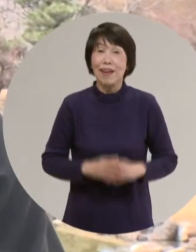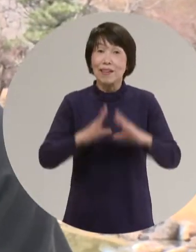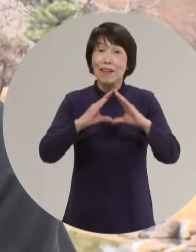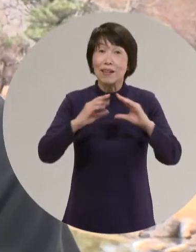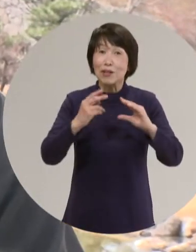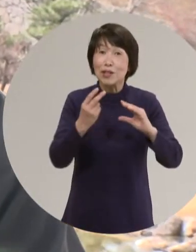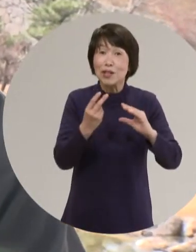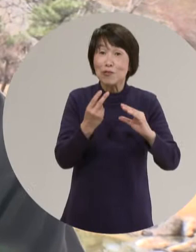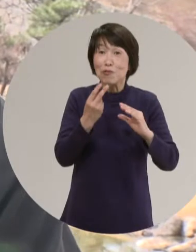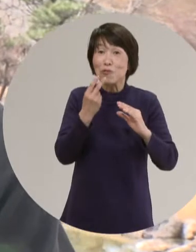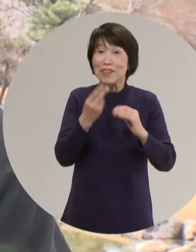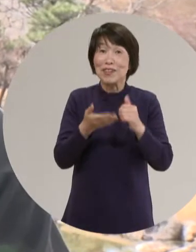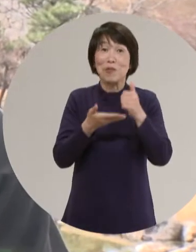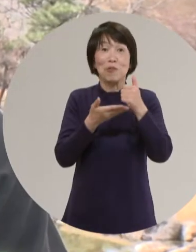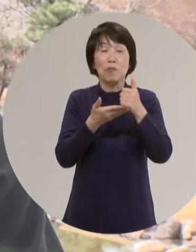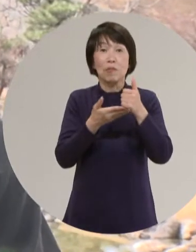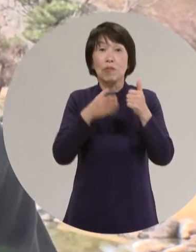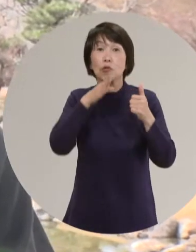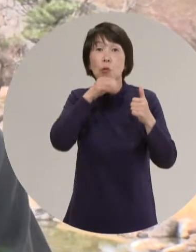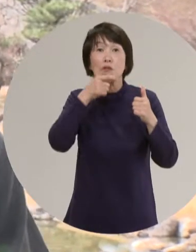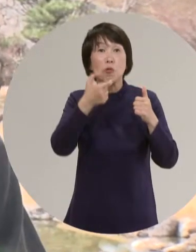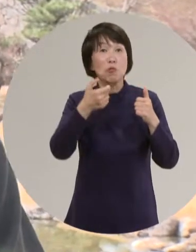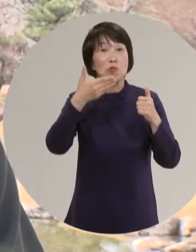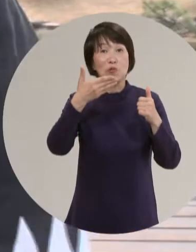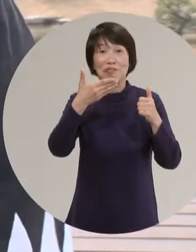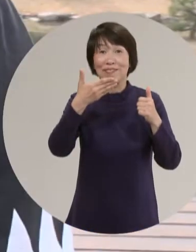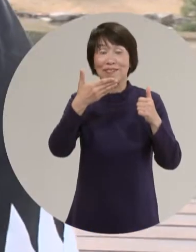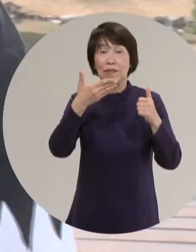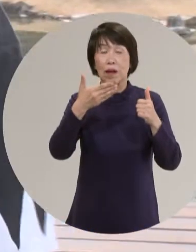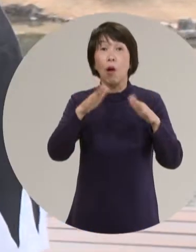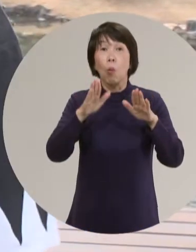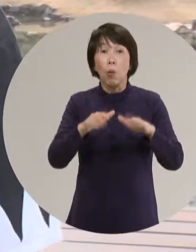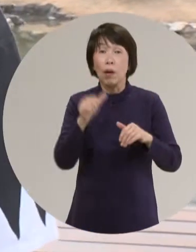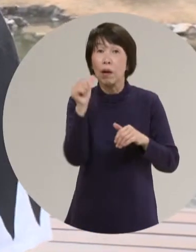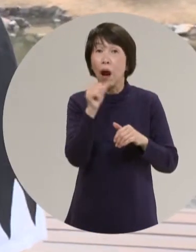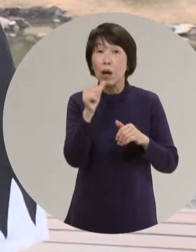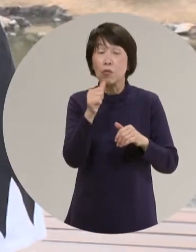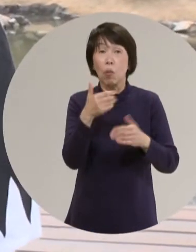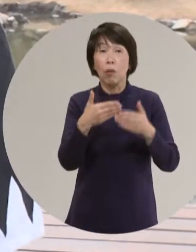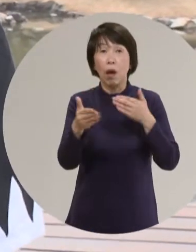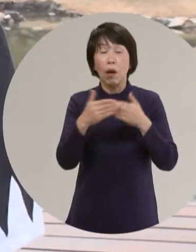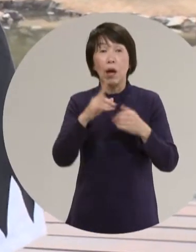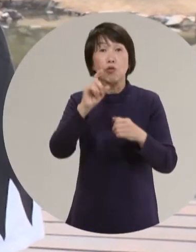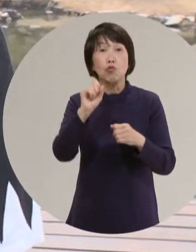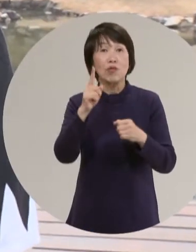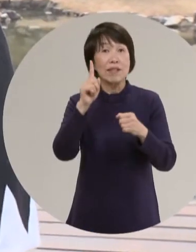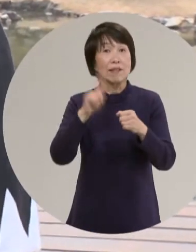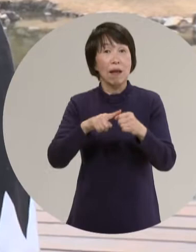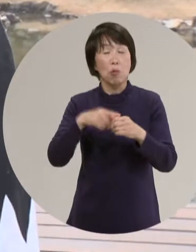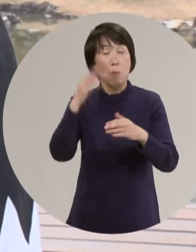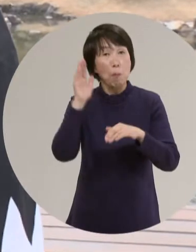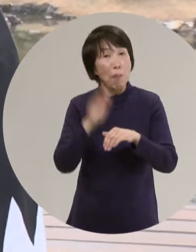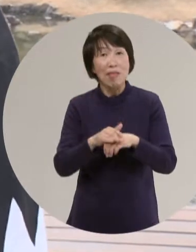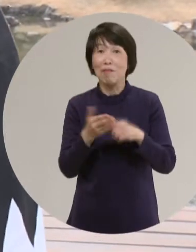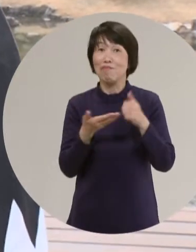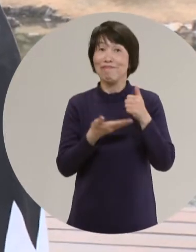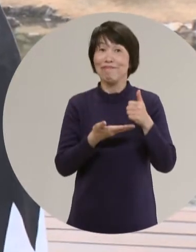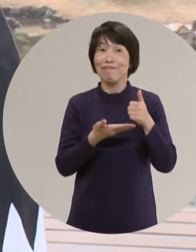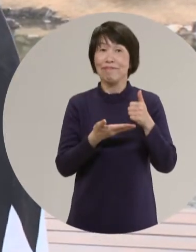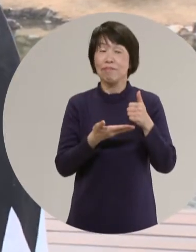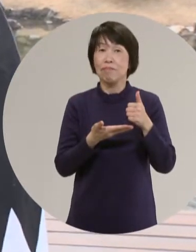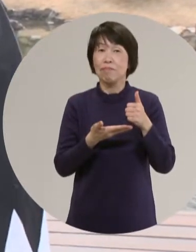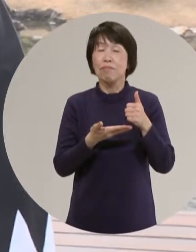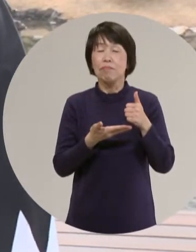優しい雰囲気の鍋谷さん、69歳。今年でガイド歴11年のベテラン観光ガイドなんです